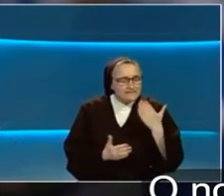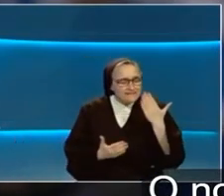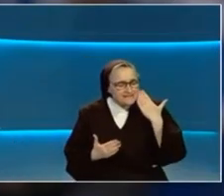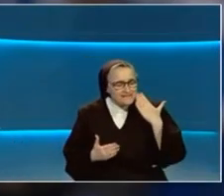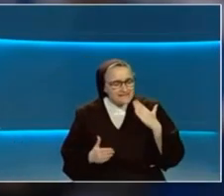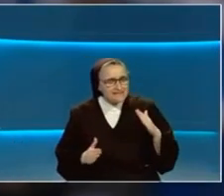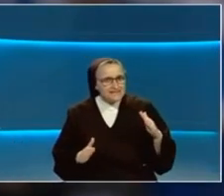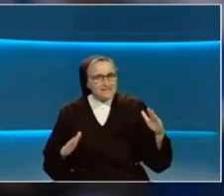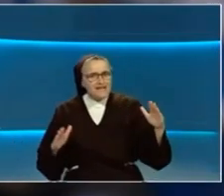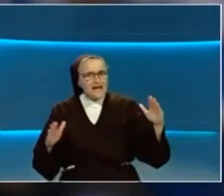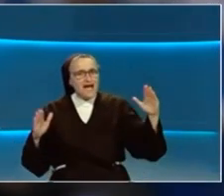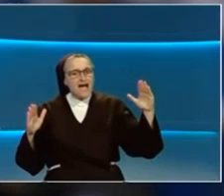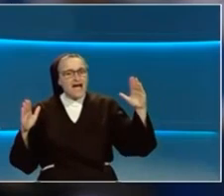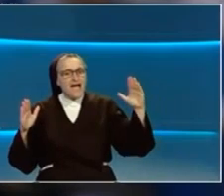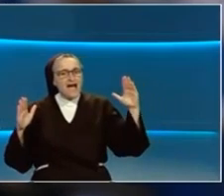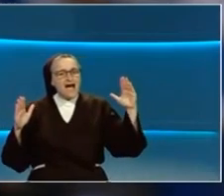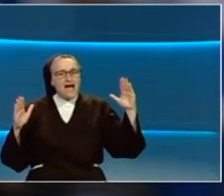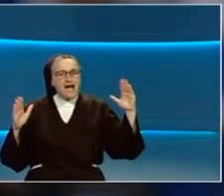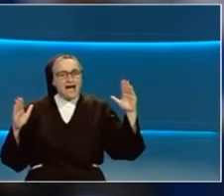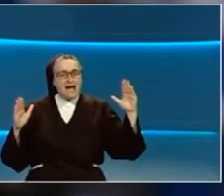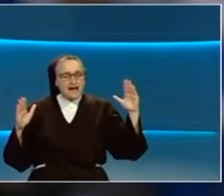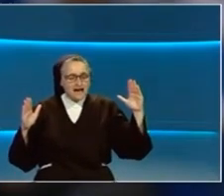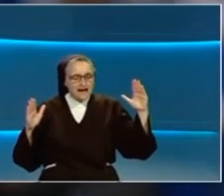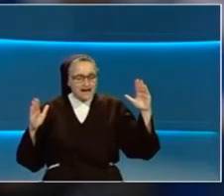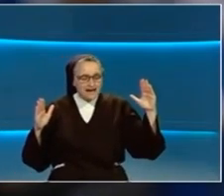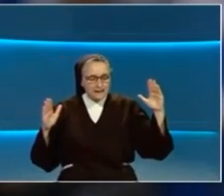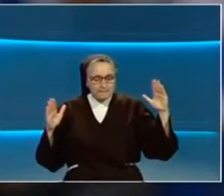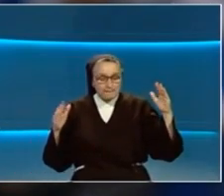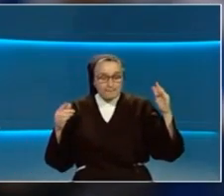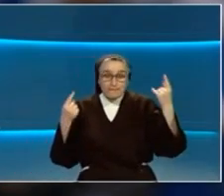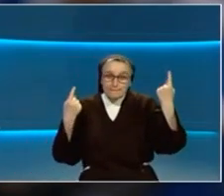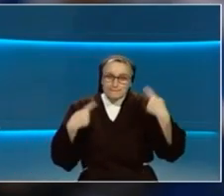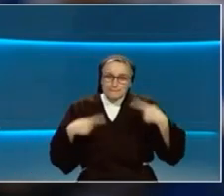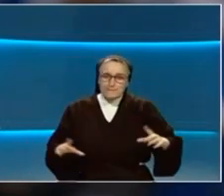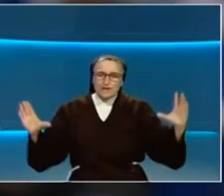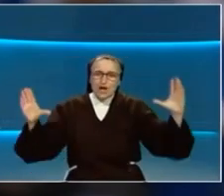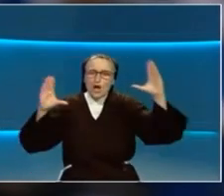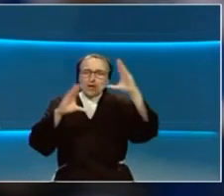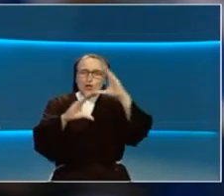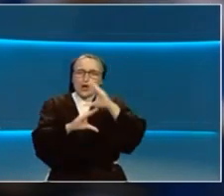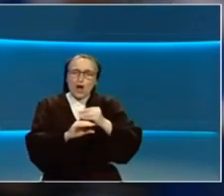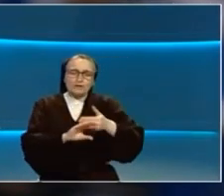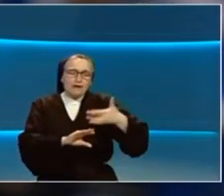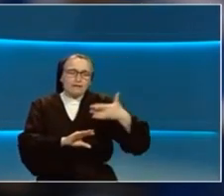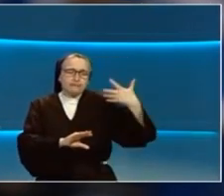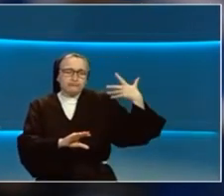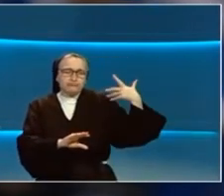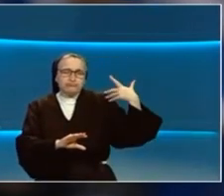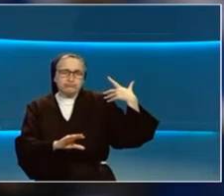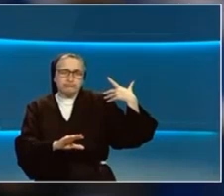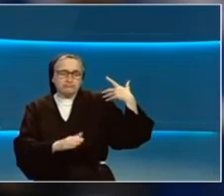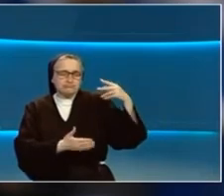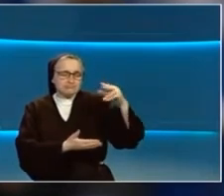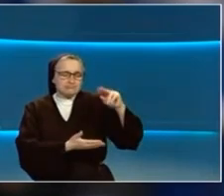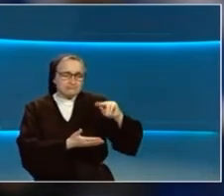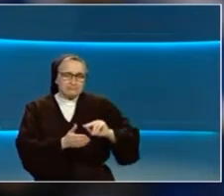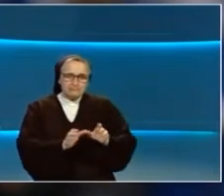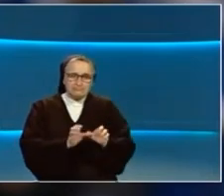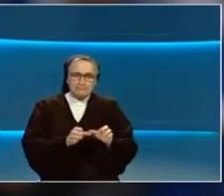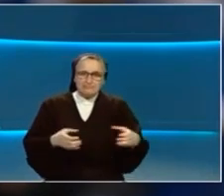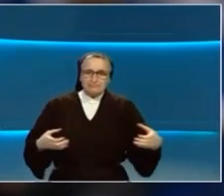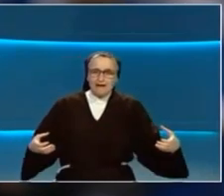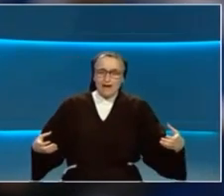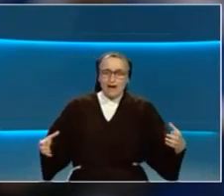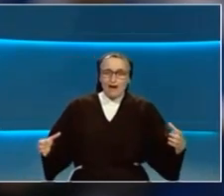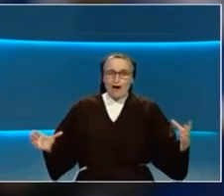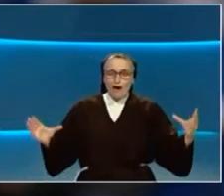resurrexit. Hec nox est, de qua scriptum est,